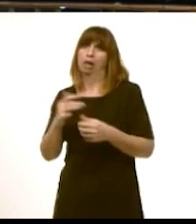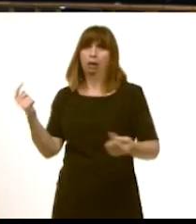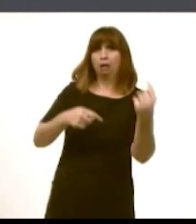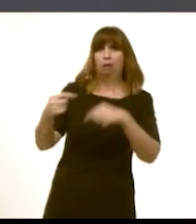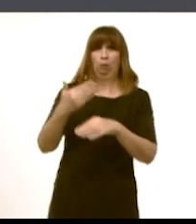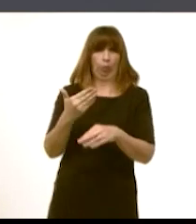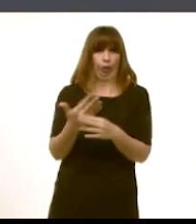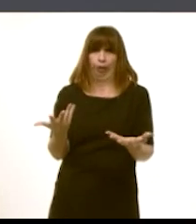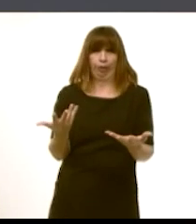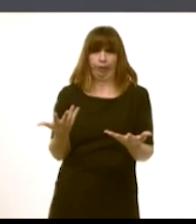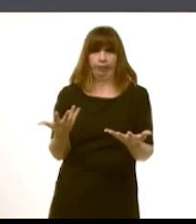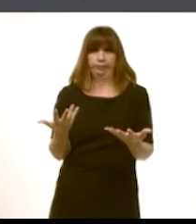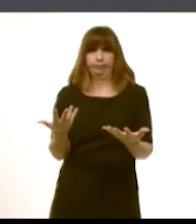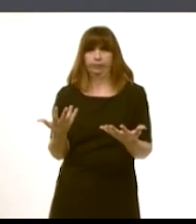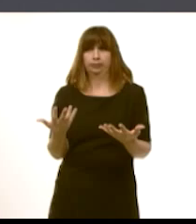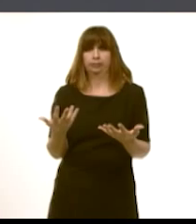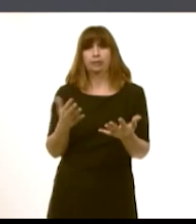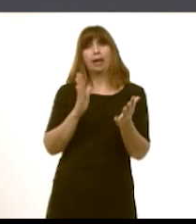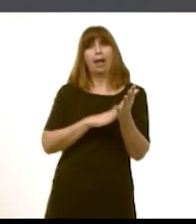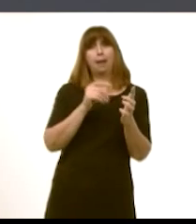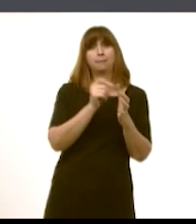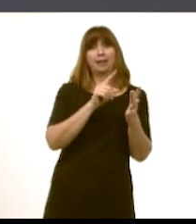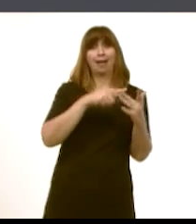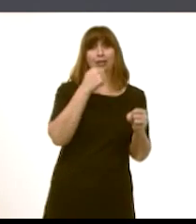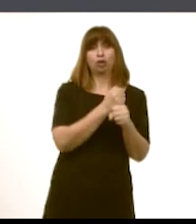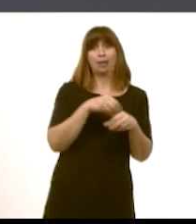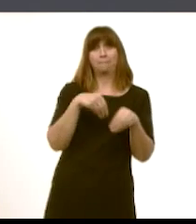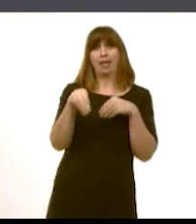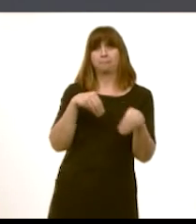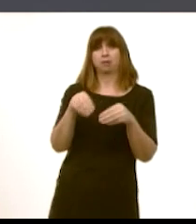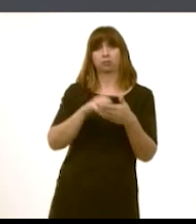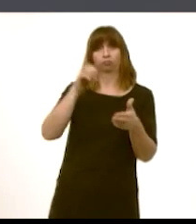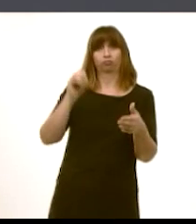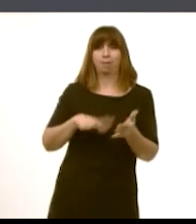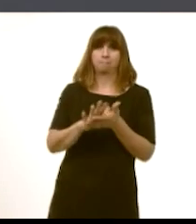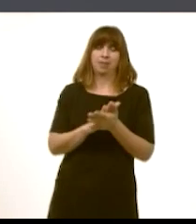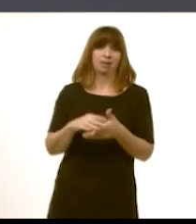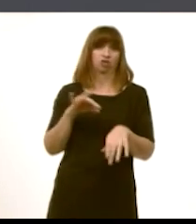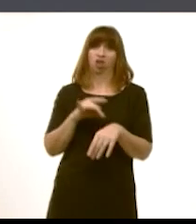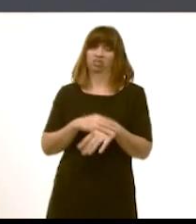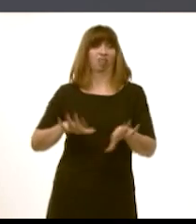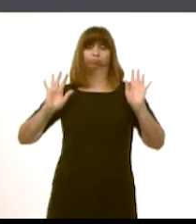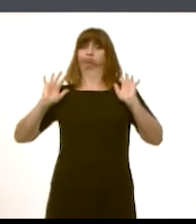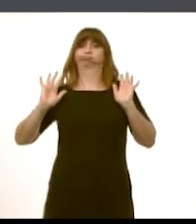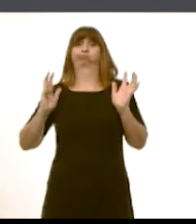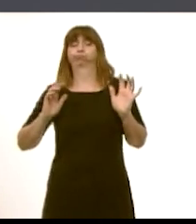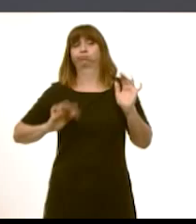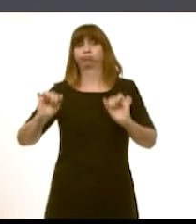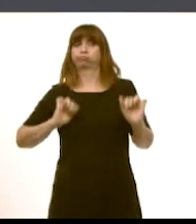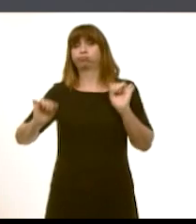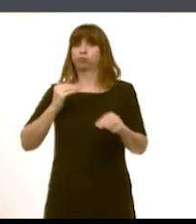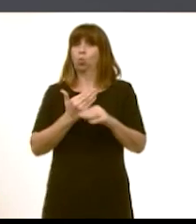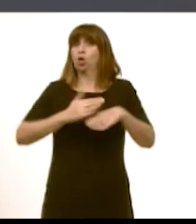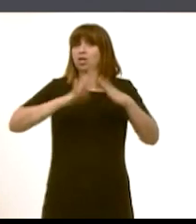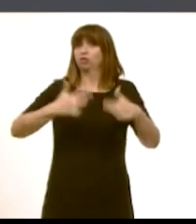taliadau MPIG dros gyfnod yn mynd i gwneud yn anoddach denu meddygon i gefn gwlad. I feddygfeydd y gogledd o'r llewn,